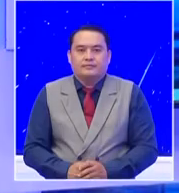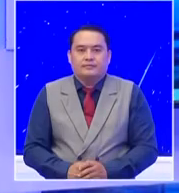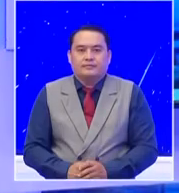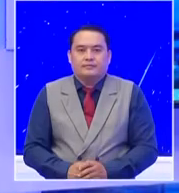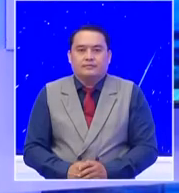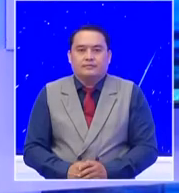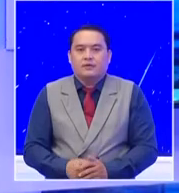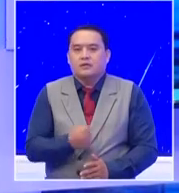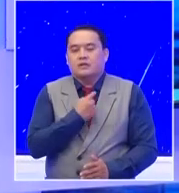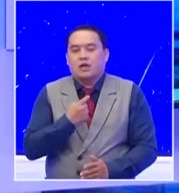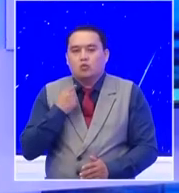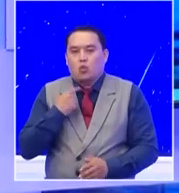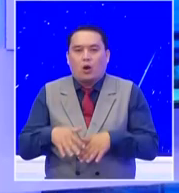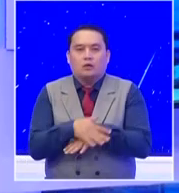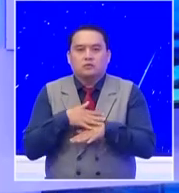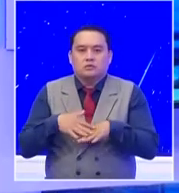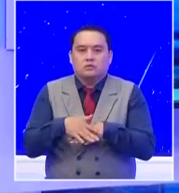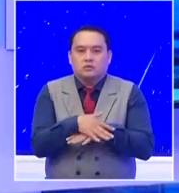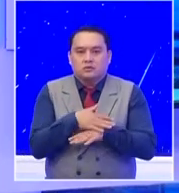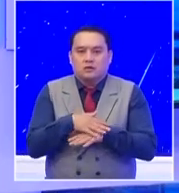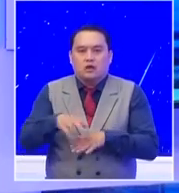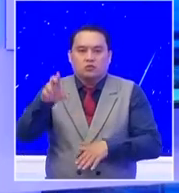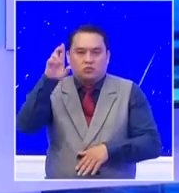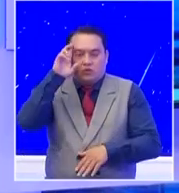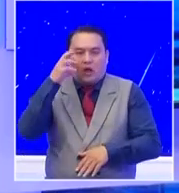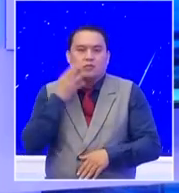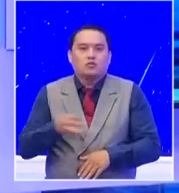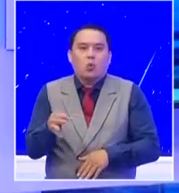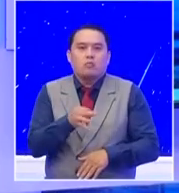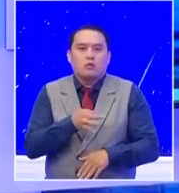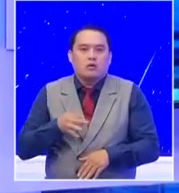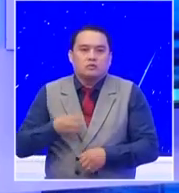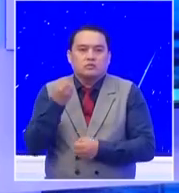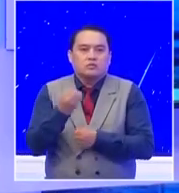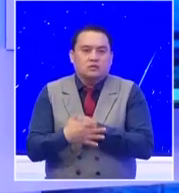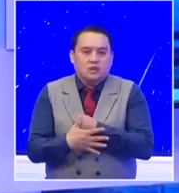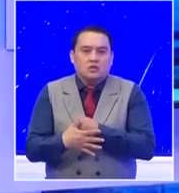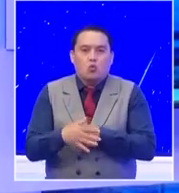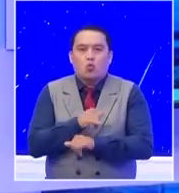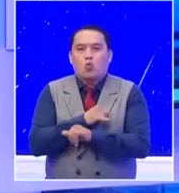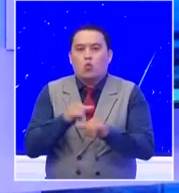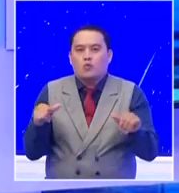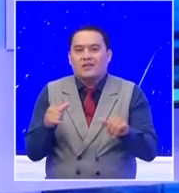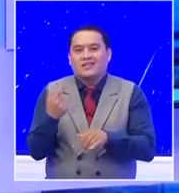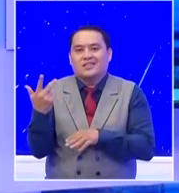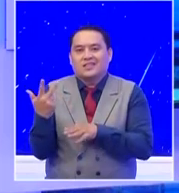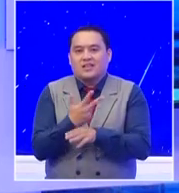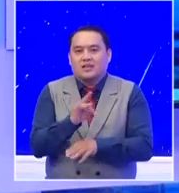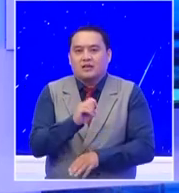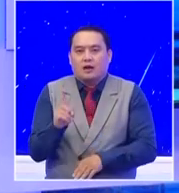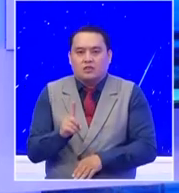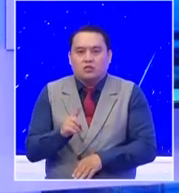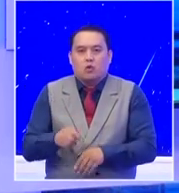К сведению талдыкурганцев и всех жителей страны, административный центр Алматинской области вырос в 3 раза. Теперь